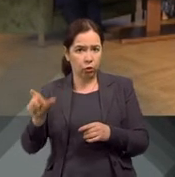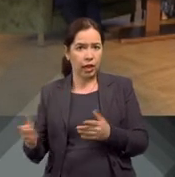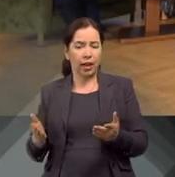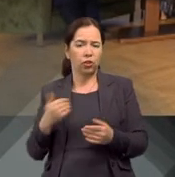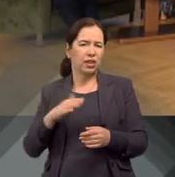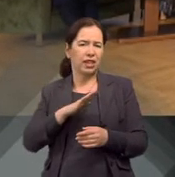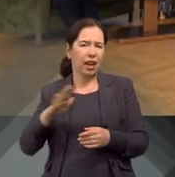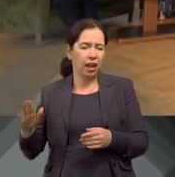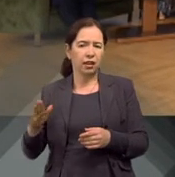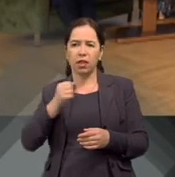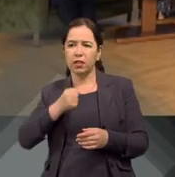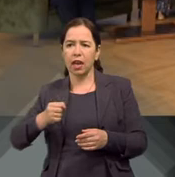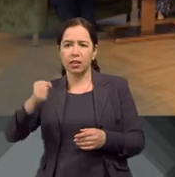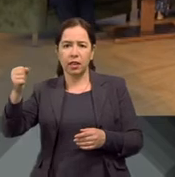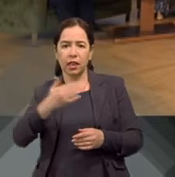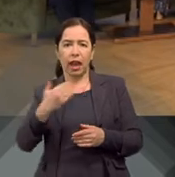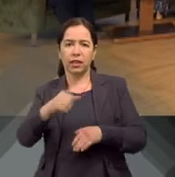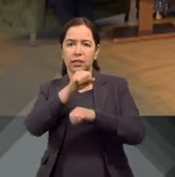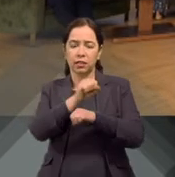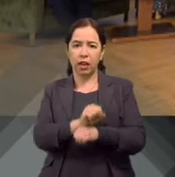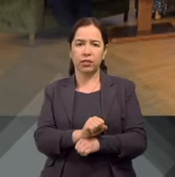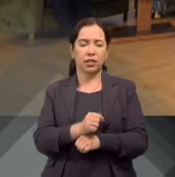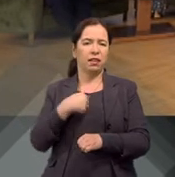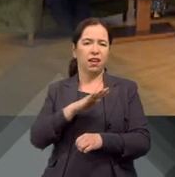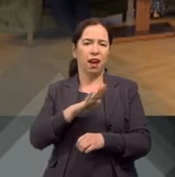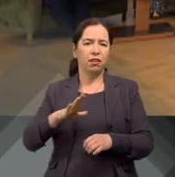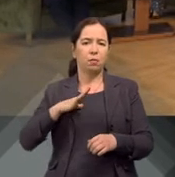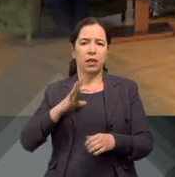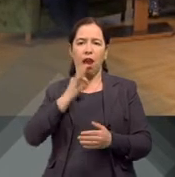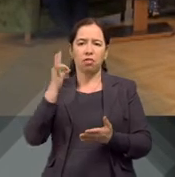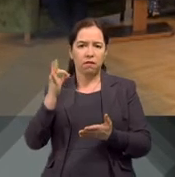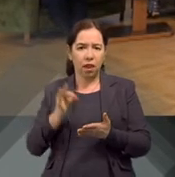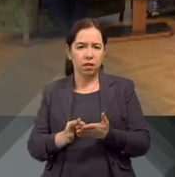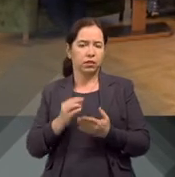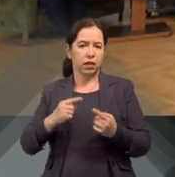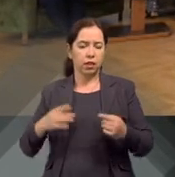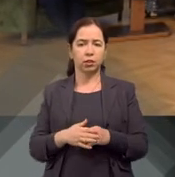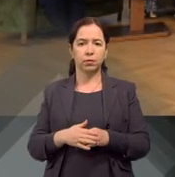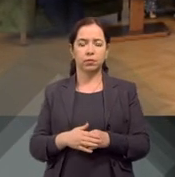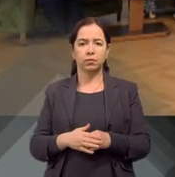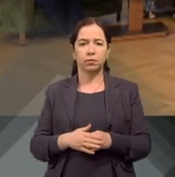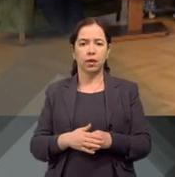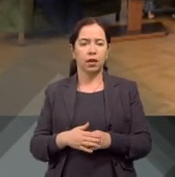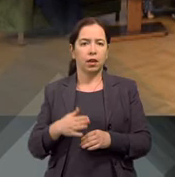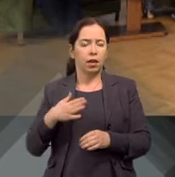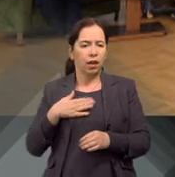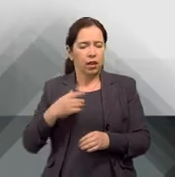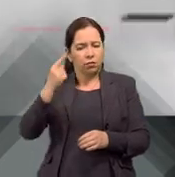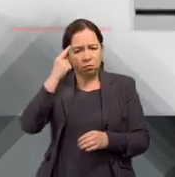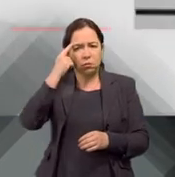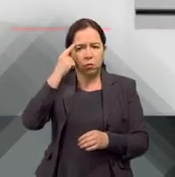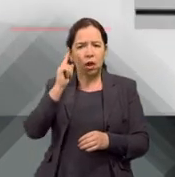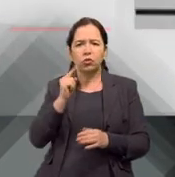просто застревают в какой-то безответственности и так далее. И долгое время как-то нарастал вопрос о том, ну что же это такое